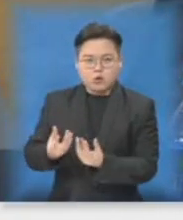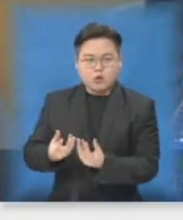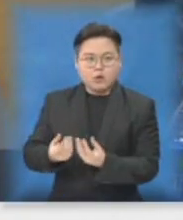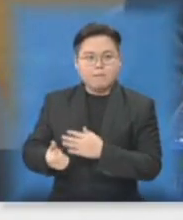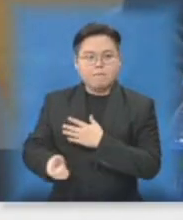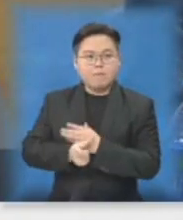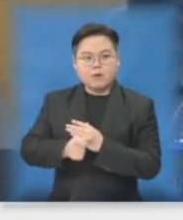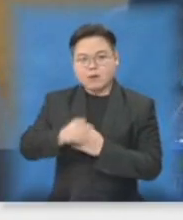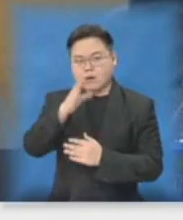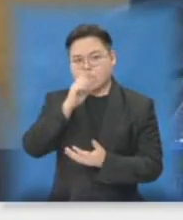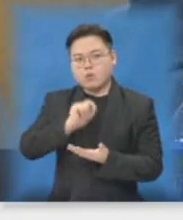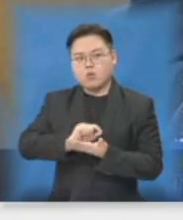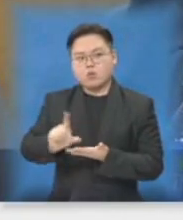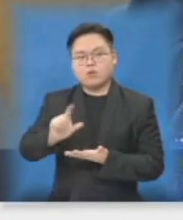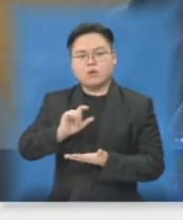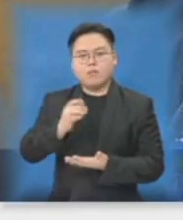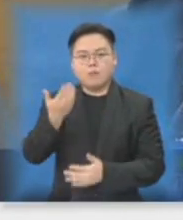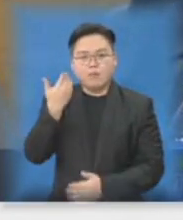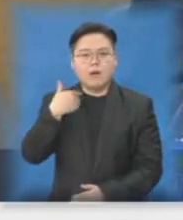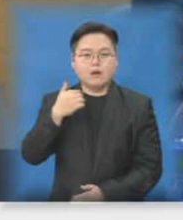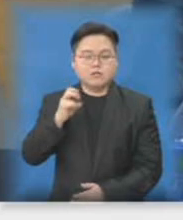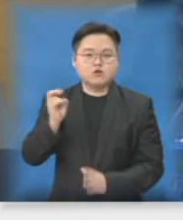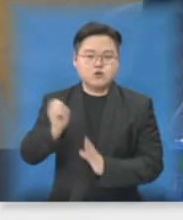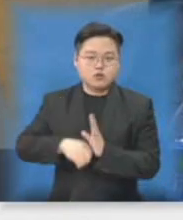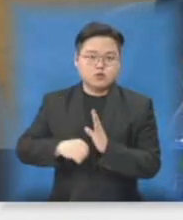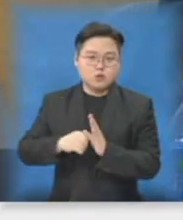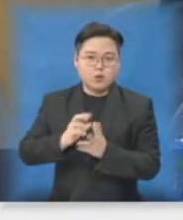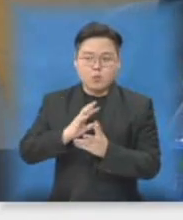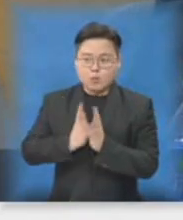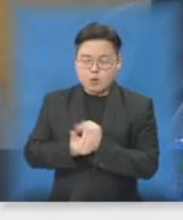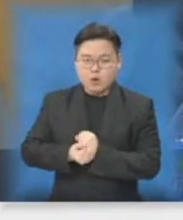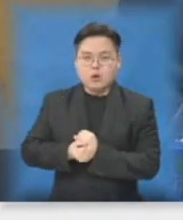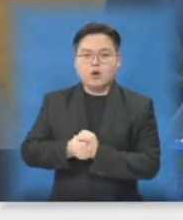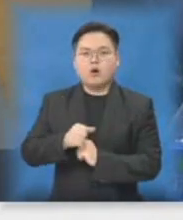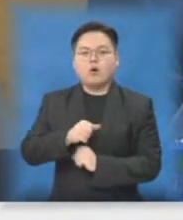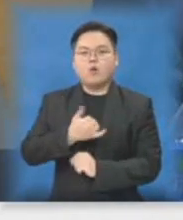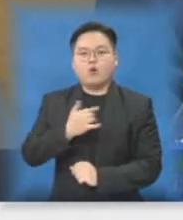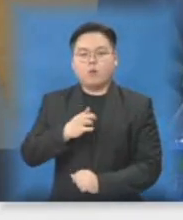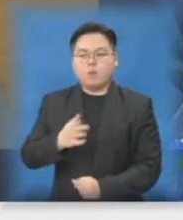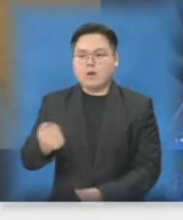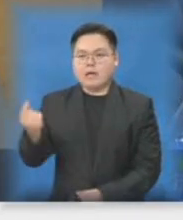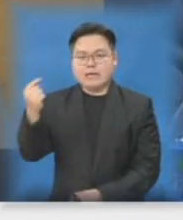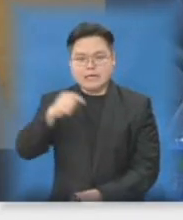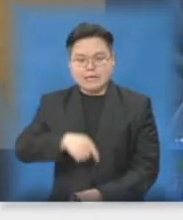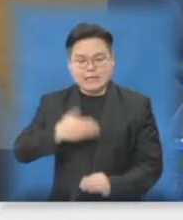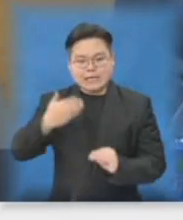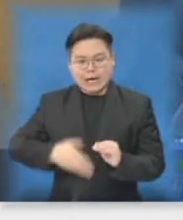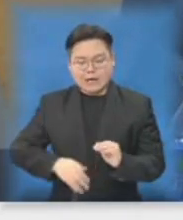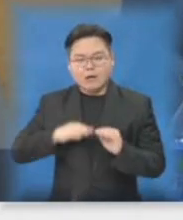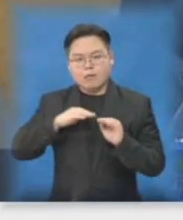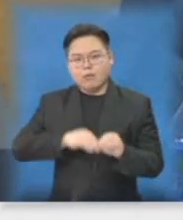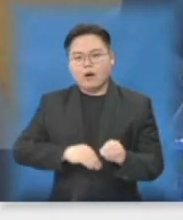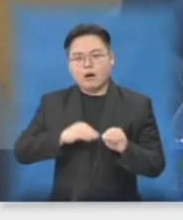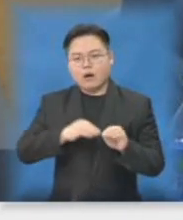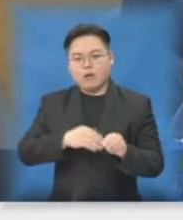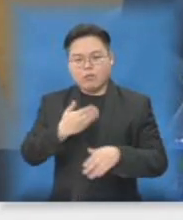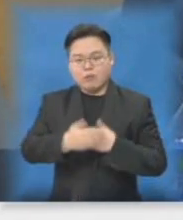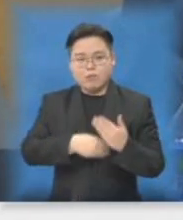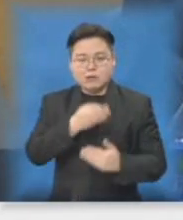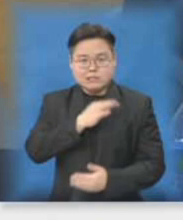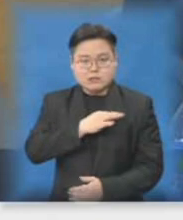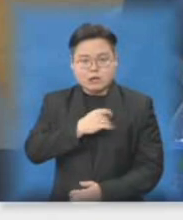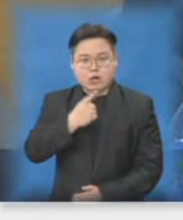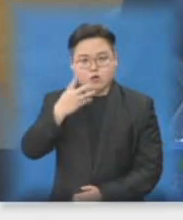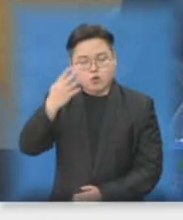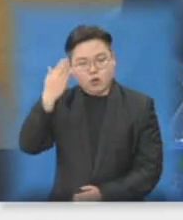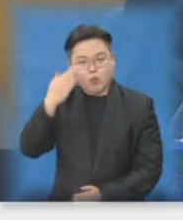бас бүрдүүлээд явж явах хэрэгтэй бас хүмүүс чинь ингээд зам дээр өөрсдөө бүгдлэрэл үсгээд ингээд такси яваа ингээд тэр нь маш их ашигтай 2-7